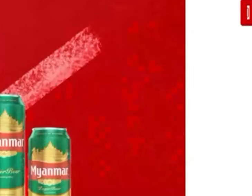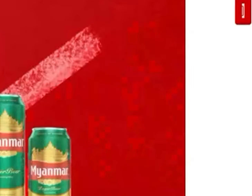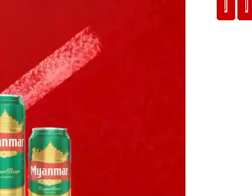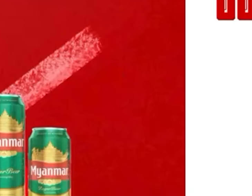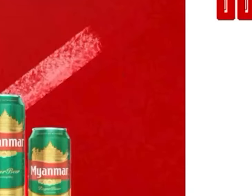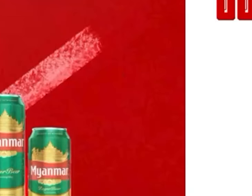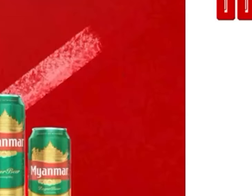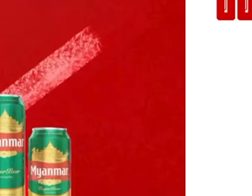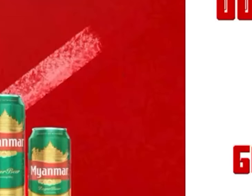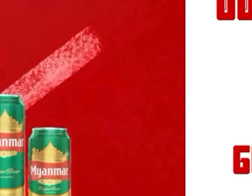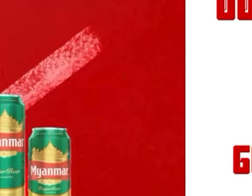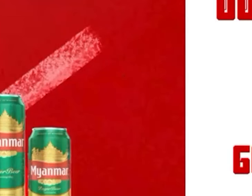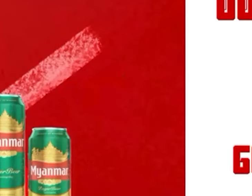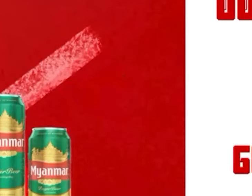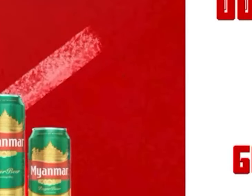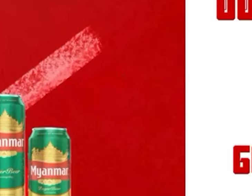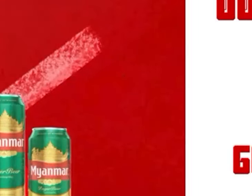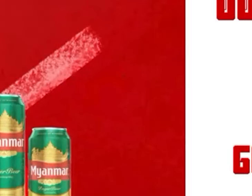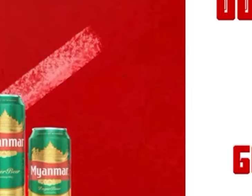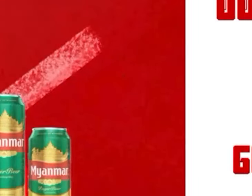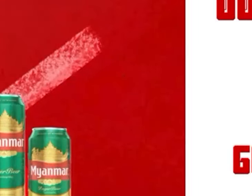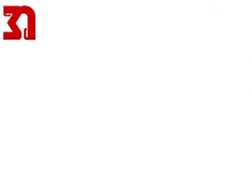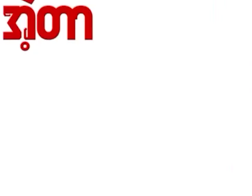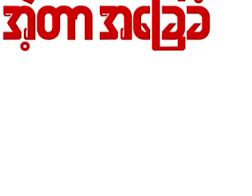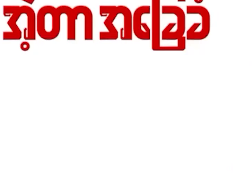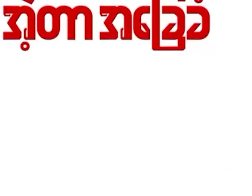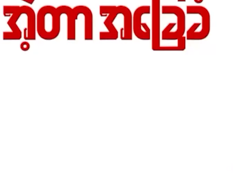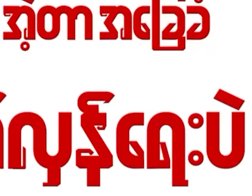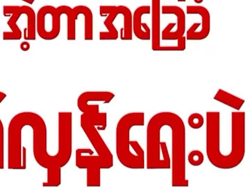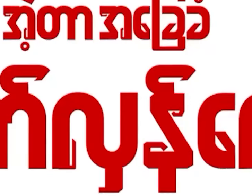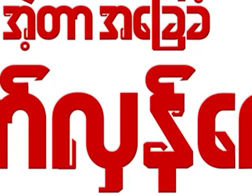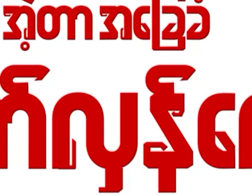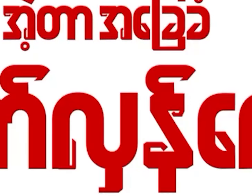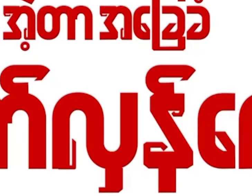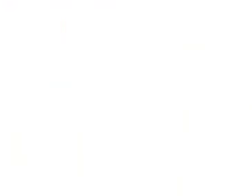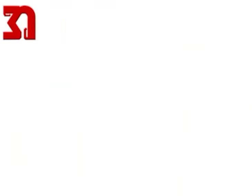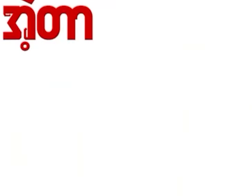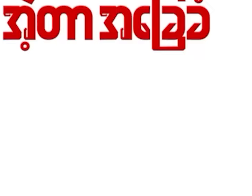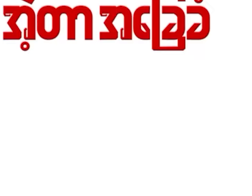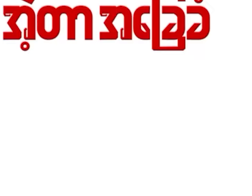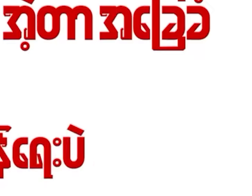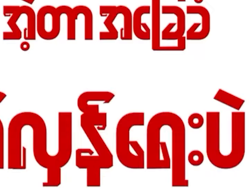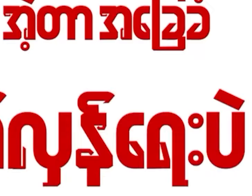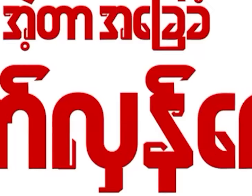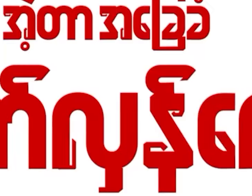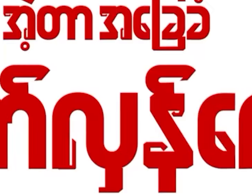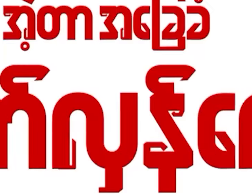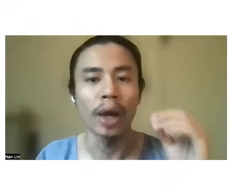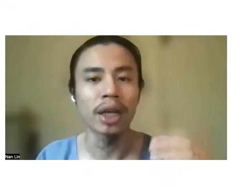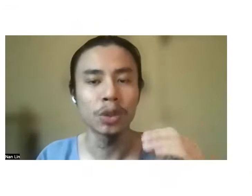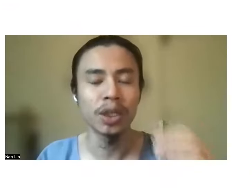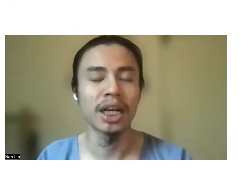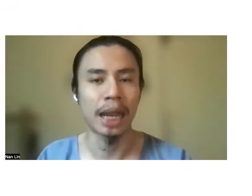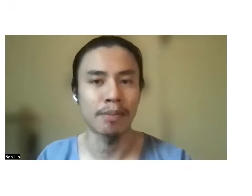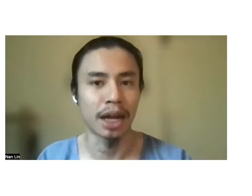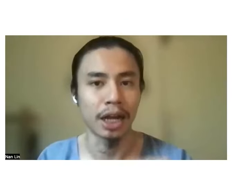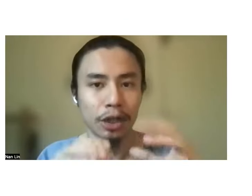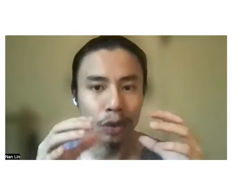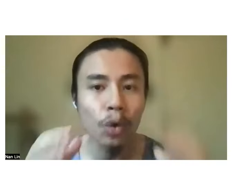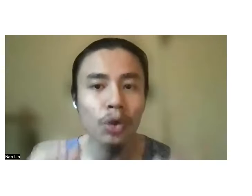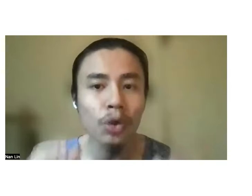ပ်ထောက်ကုန်မောင်းမဲ့ရောင်းတဲ့စီးပွားအမတ်တွေကျဲတာချိန်တဲ့တော်လည်းရေးပဲအဲ့ဒါချိန်တဲ့တော်လည်း ဝိုင်းကောက်ဒုတိယ